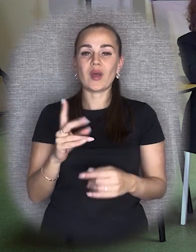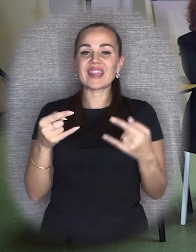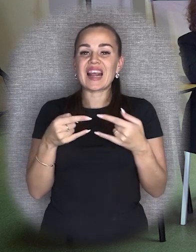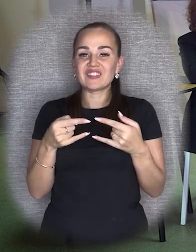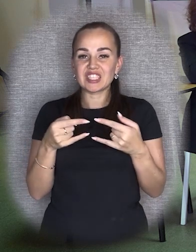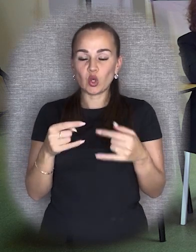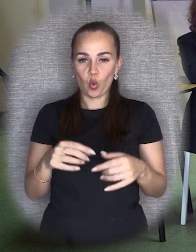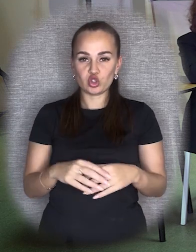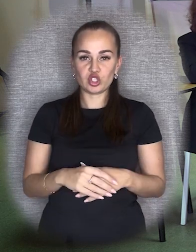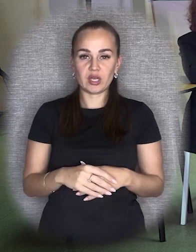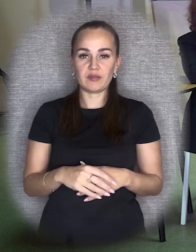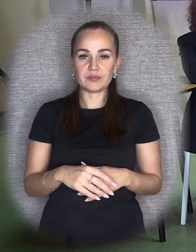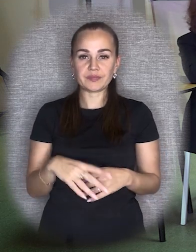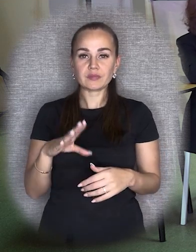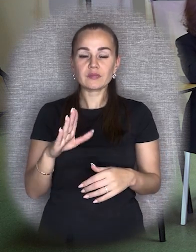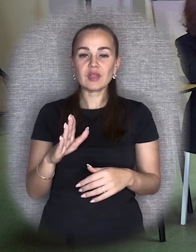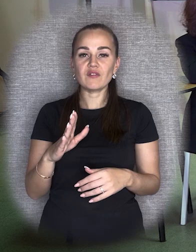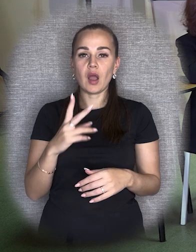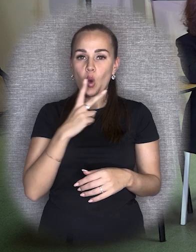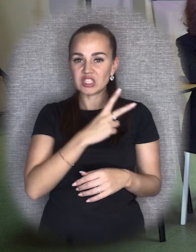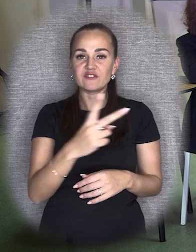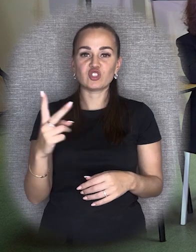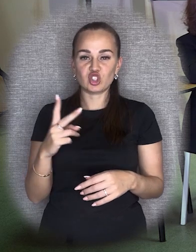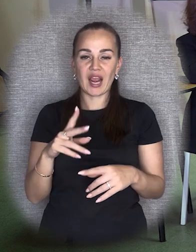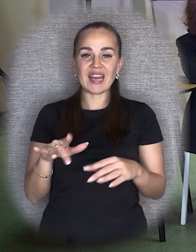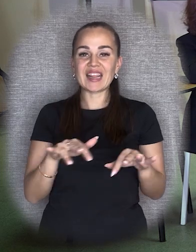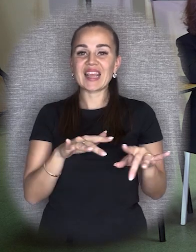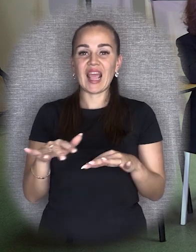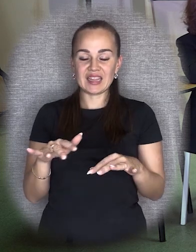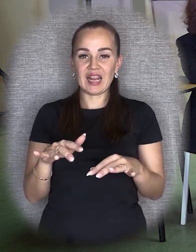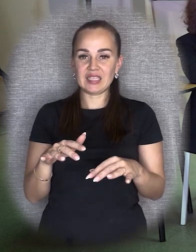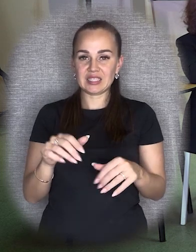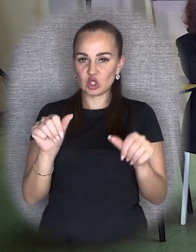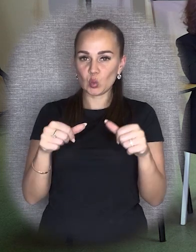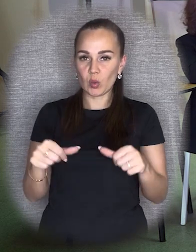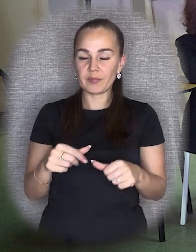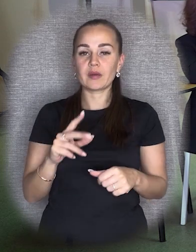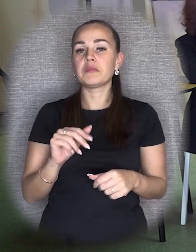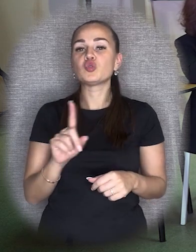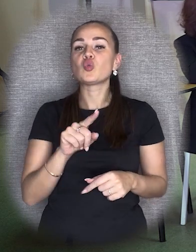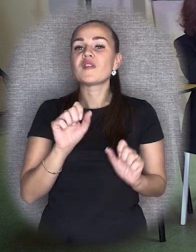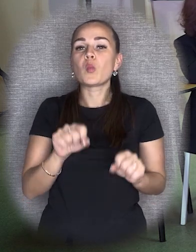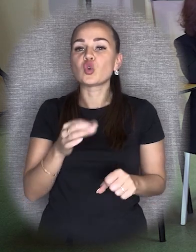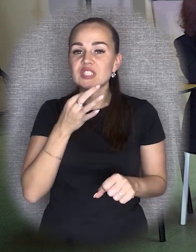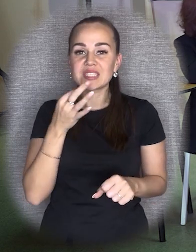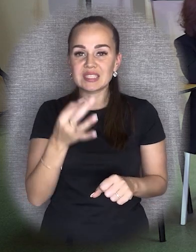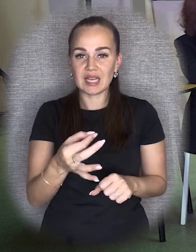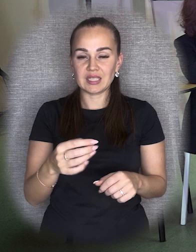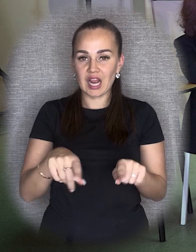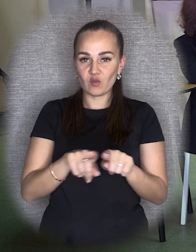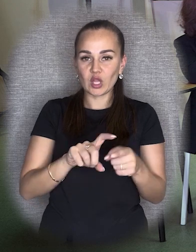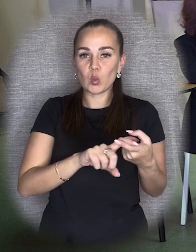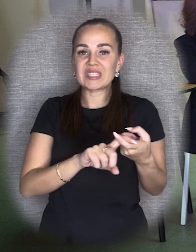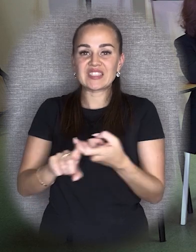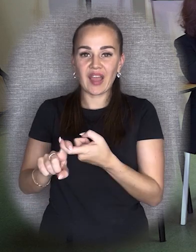формате освещения деятельности скульптора. Как вы можете прокомментировать вот такую вот связь